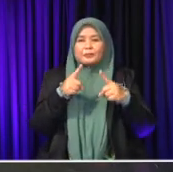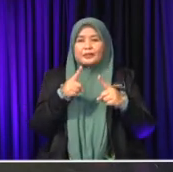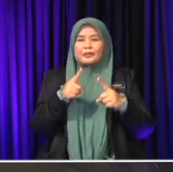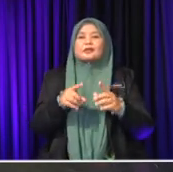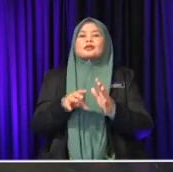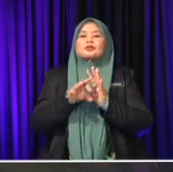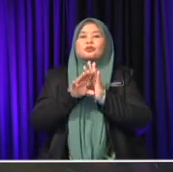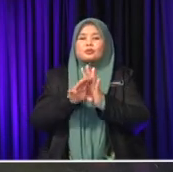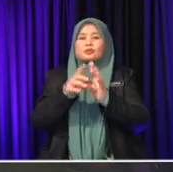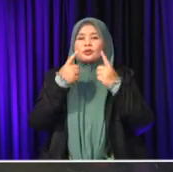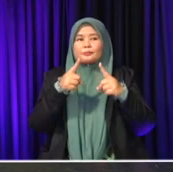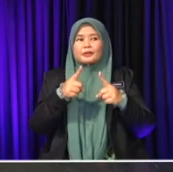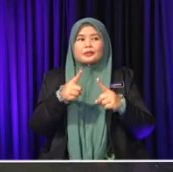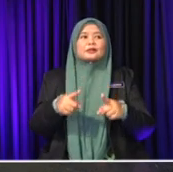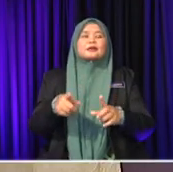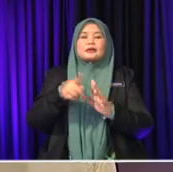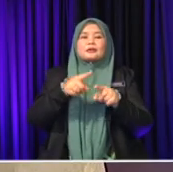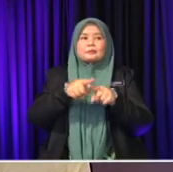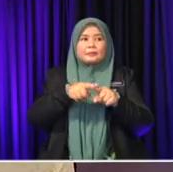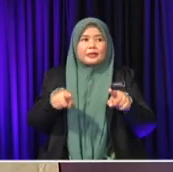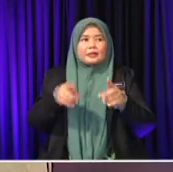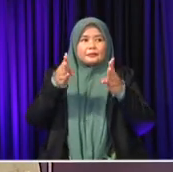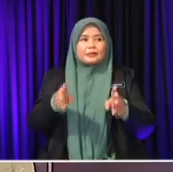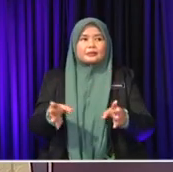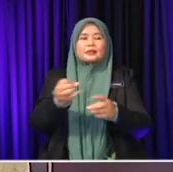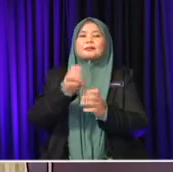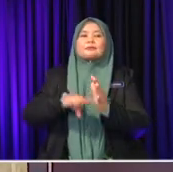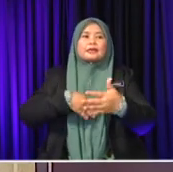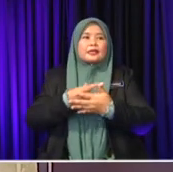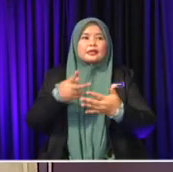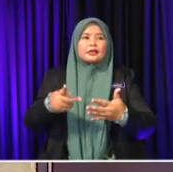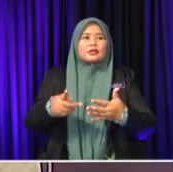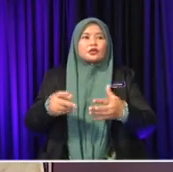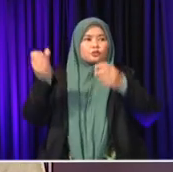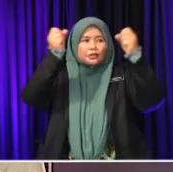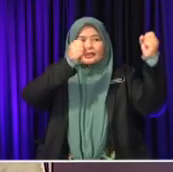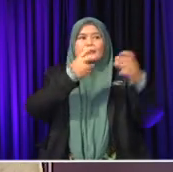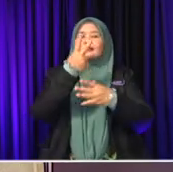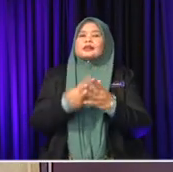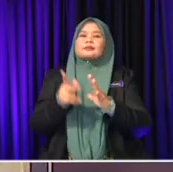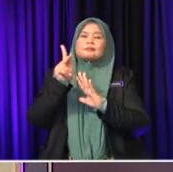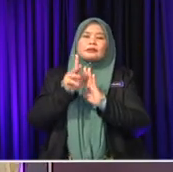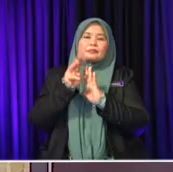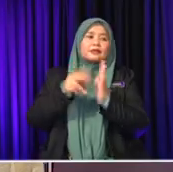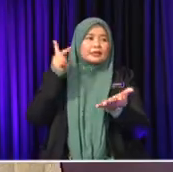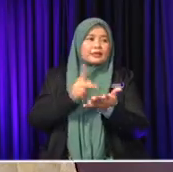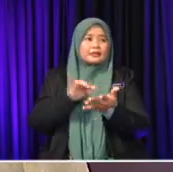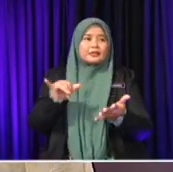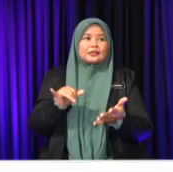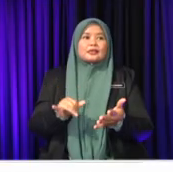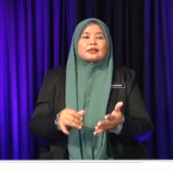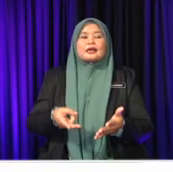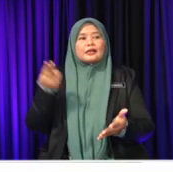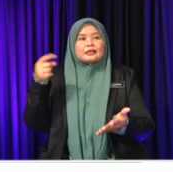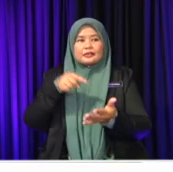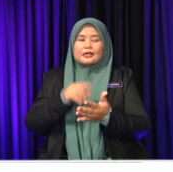contoh ya kepegawaian bangsa dapat melahirkan suasana saling mengenali Itulah isi hal ini